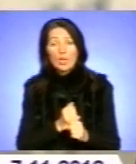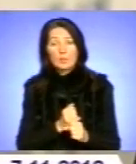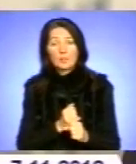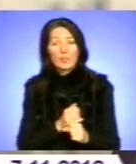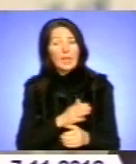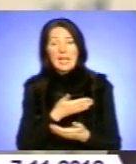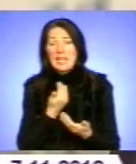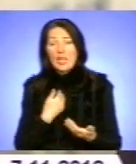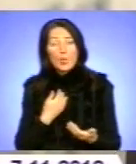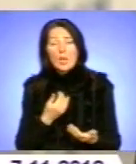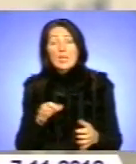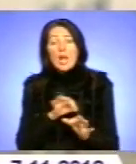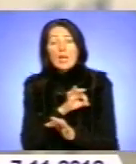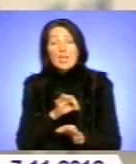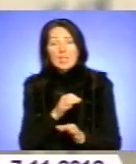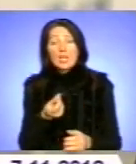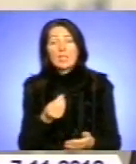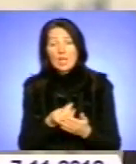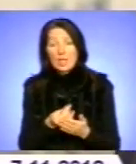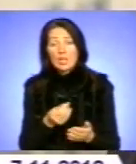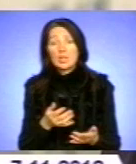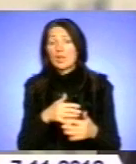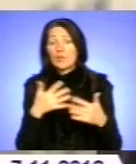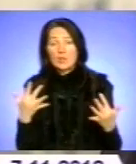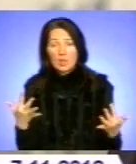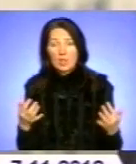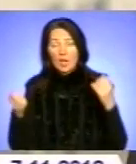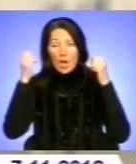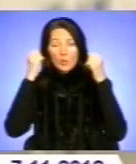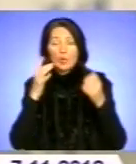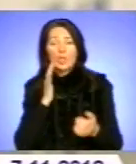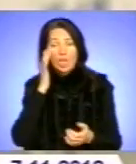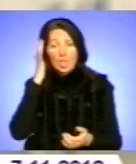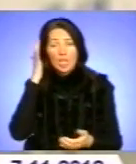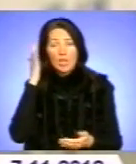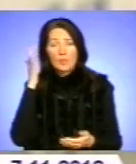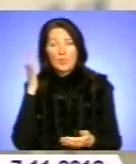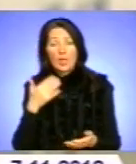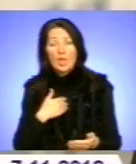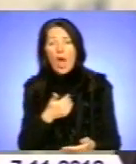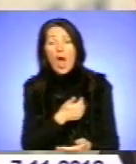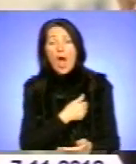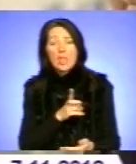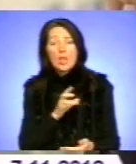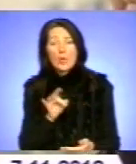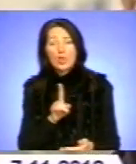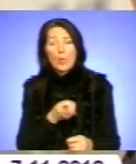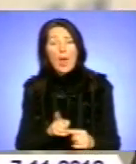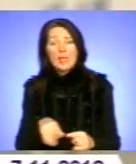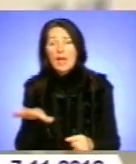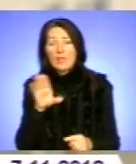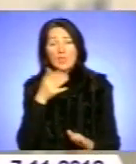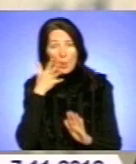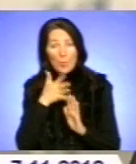И нет у нас лишних денег на всякие абсурдные идеи. Я хотел бы, чтобы это все понимали.